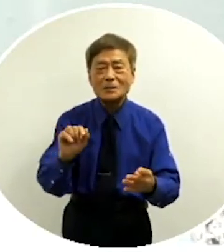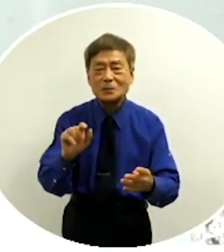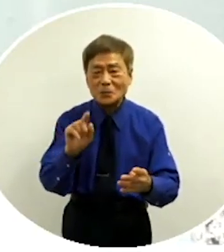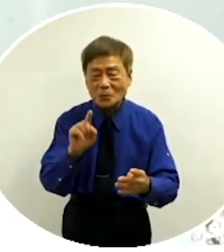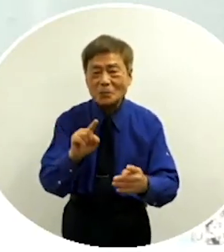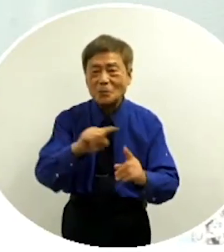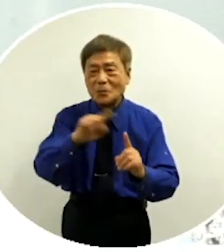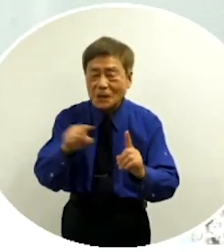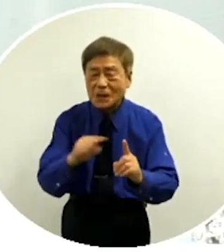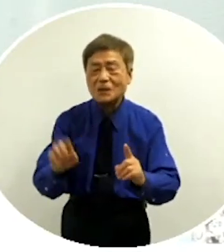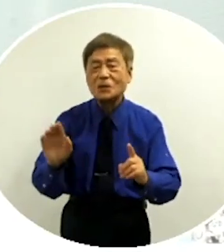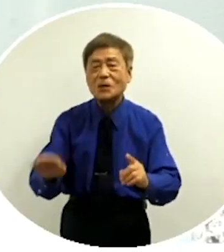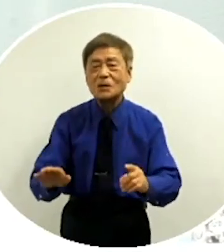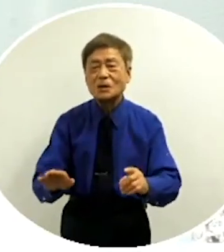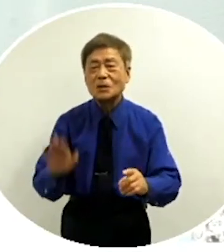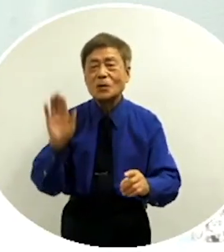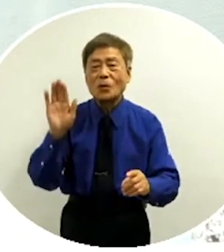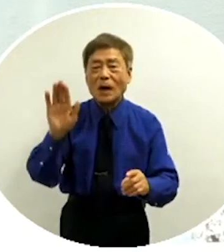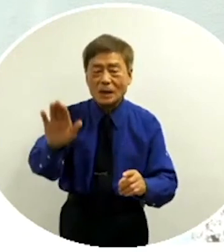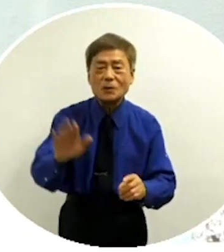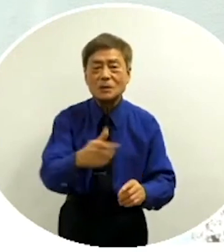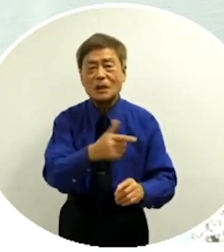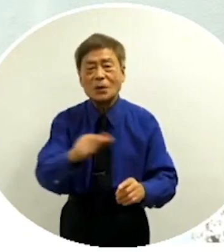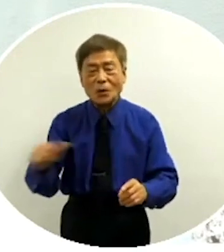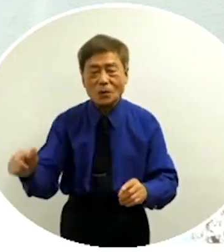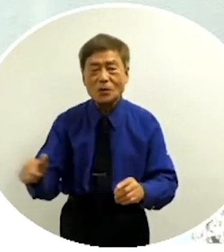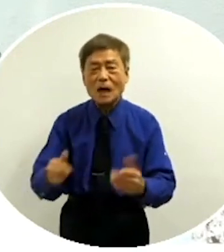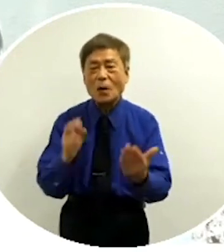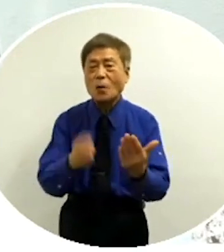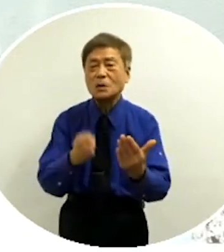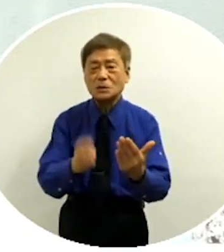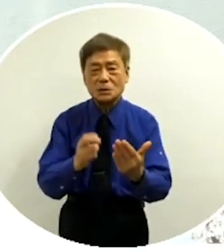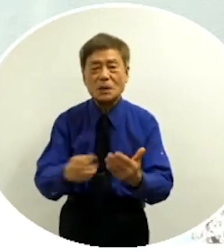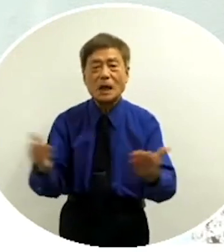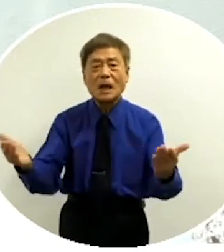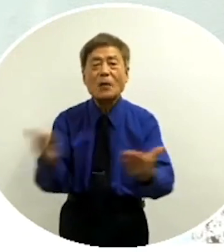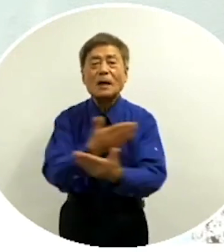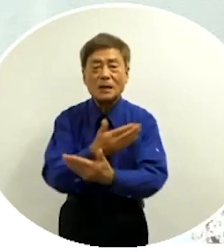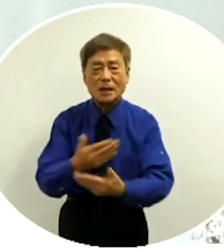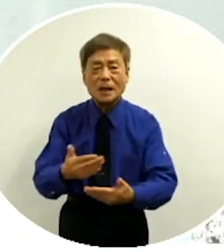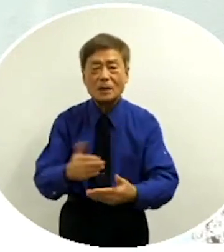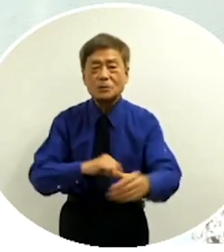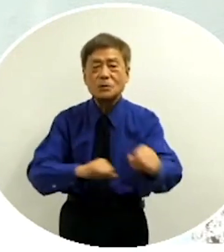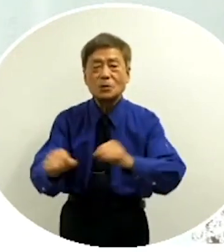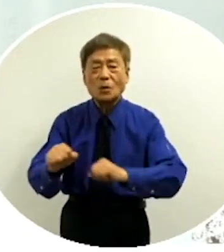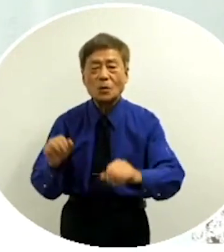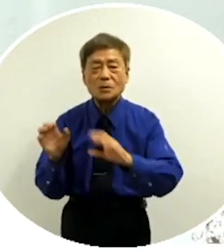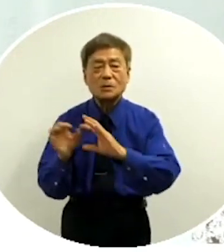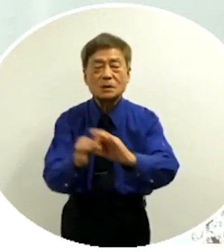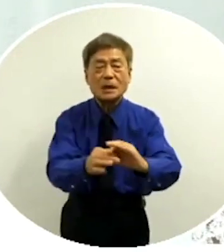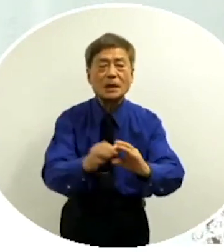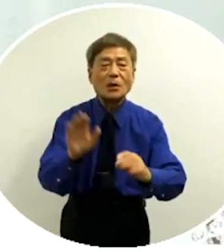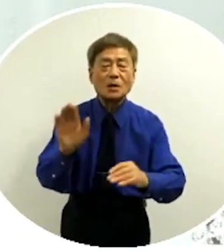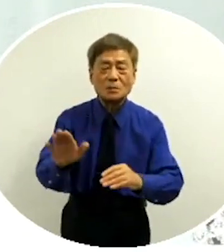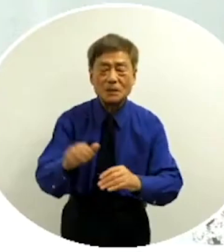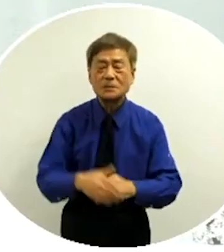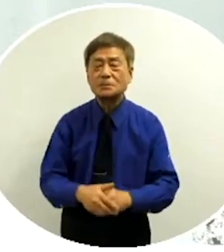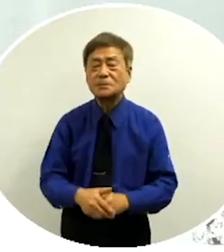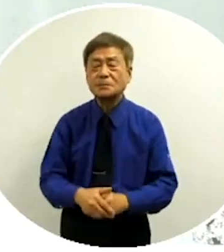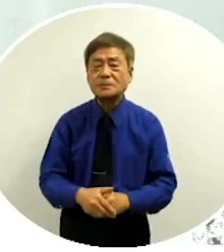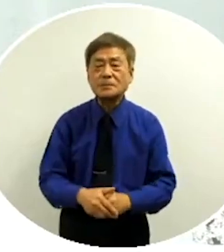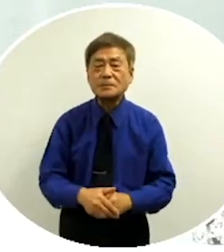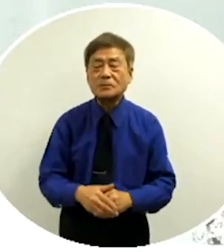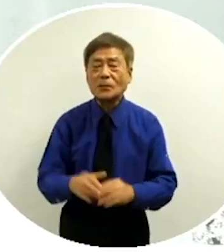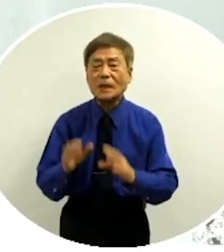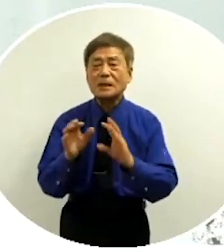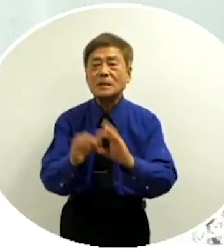1985年以降これらのことができるようになってですねまたその前後からずっとやってるんですが sns 戦略非常に14だ